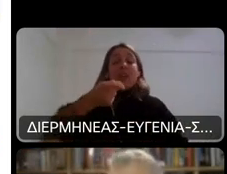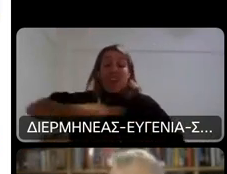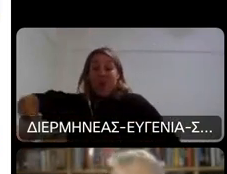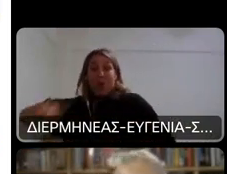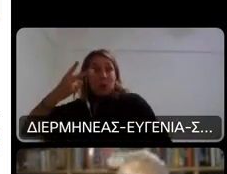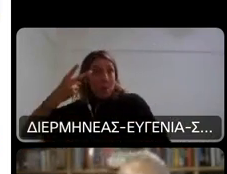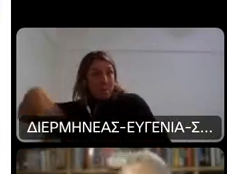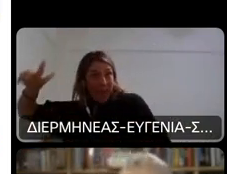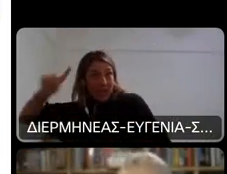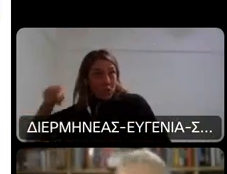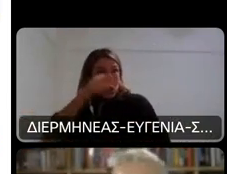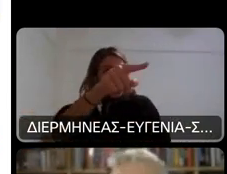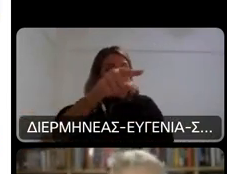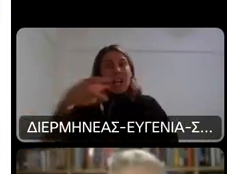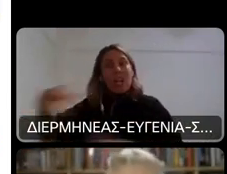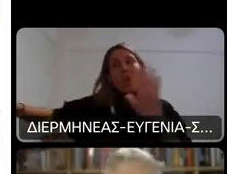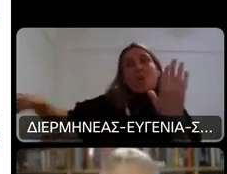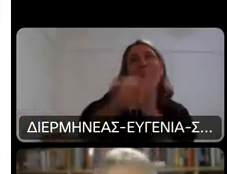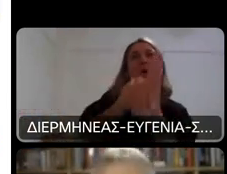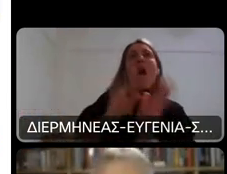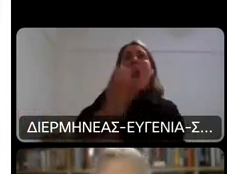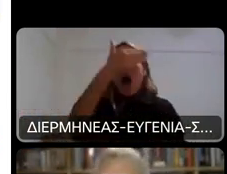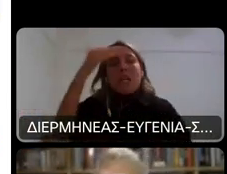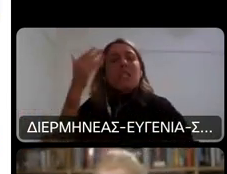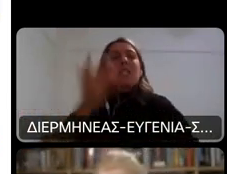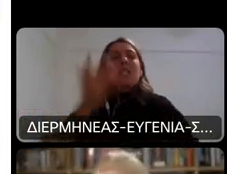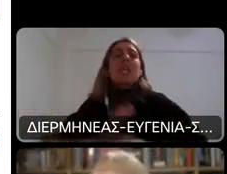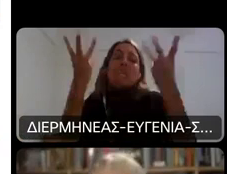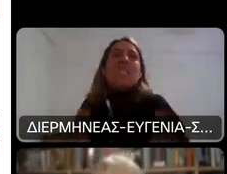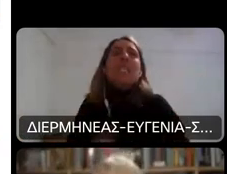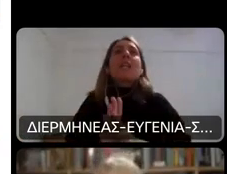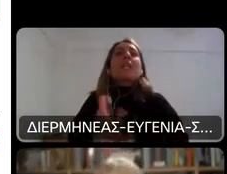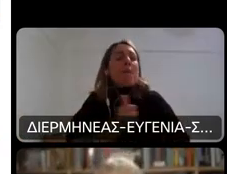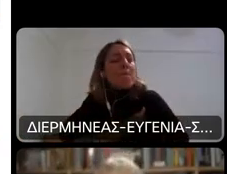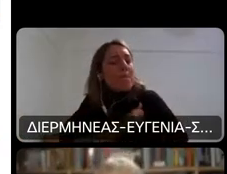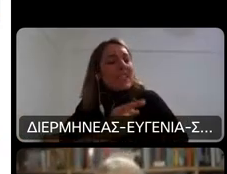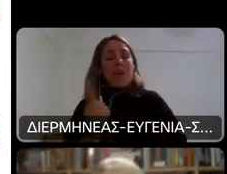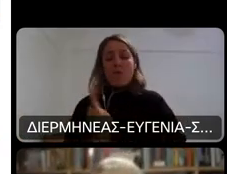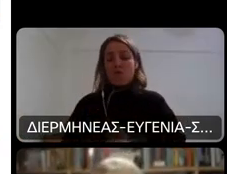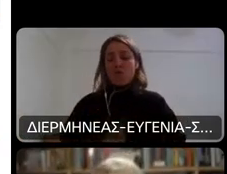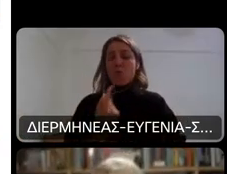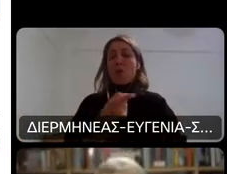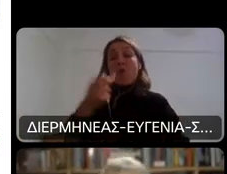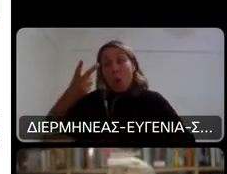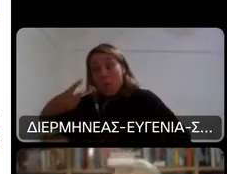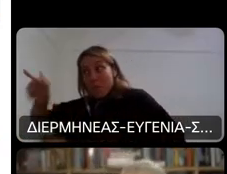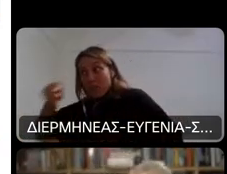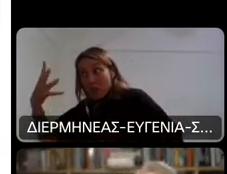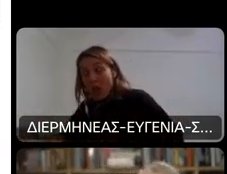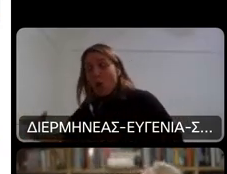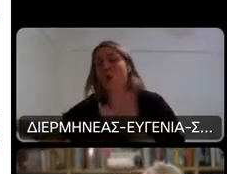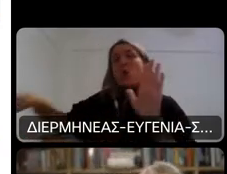χαρακτηριστικά, δηλαδή να υιοθετήσουν τις αξίες, τις συνήθειες, τις πεποιθήσεις και τις συμπεριφορές των πλειονοτικών.